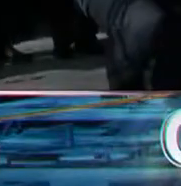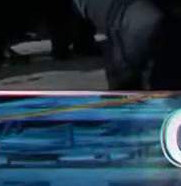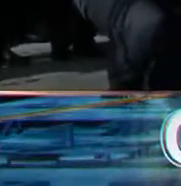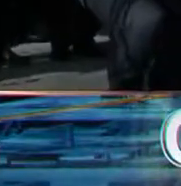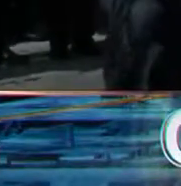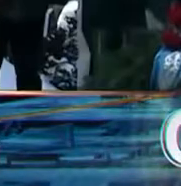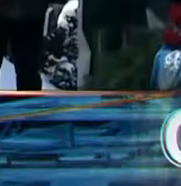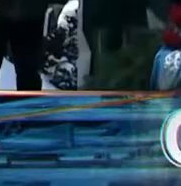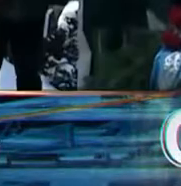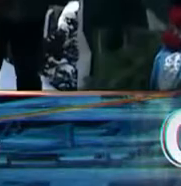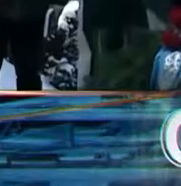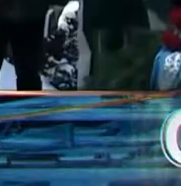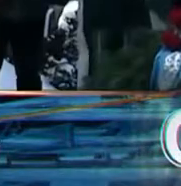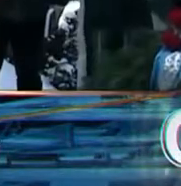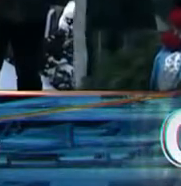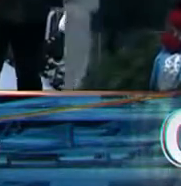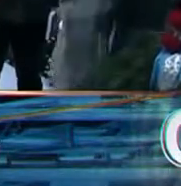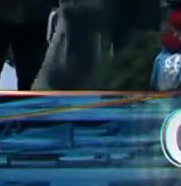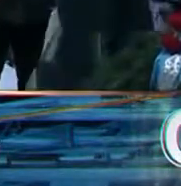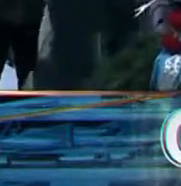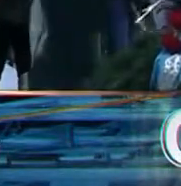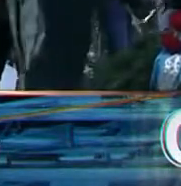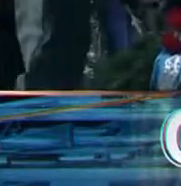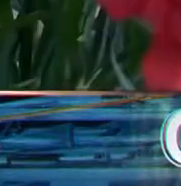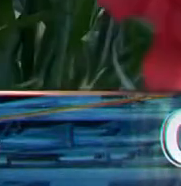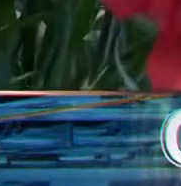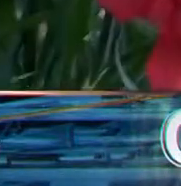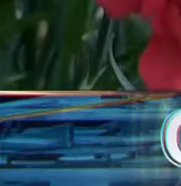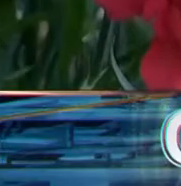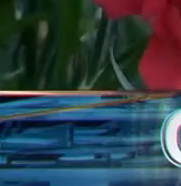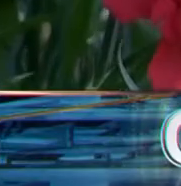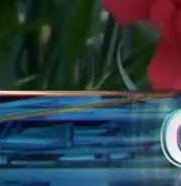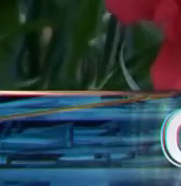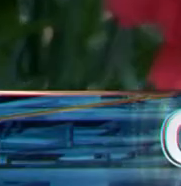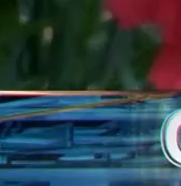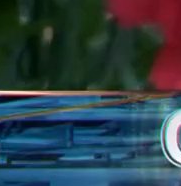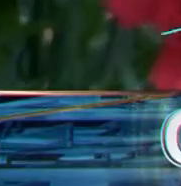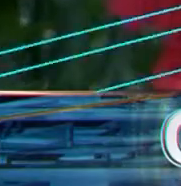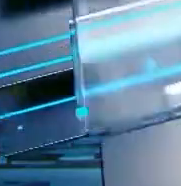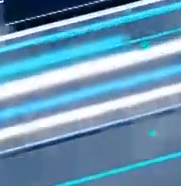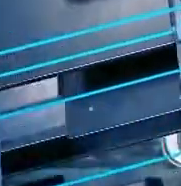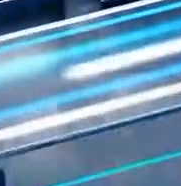Память народа. Республиканскую эстафету «Мы наследники победы» подхватили тысячи талдыкурганцев.